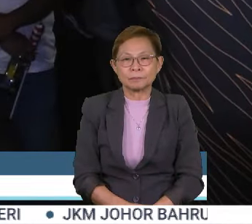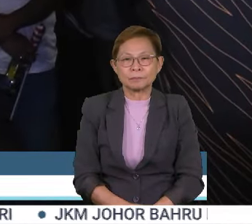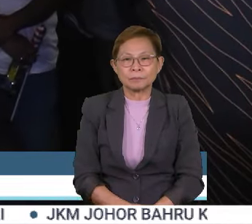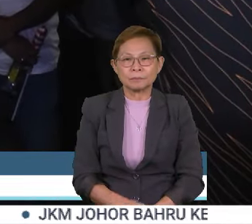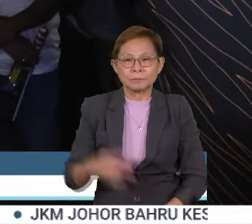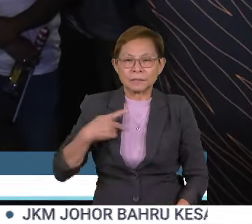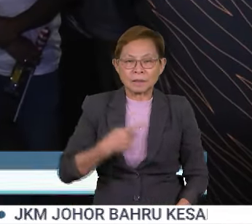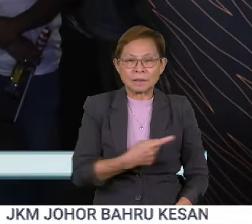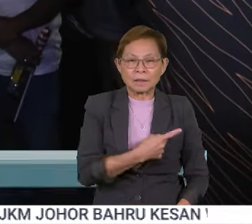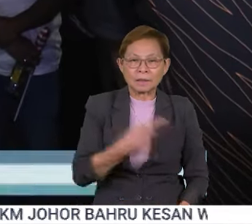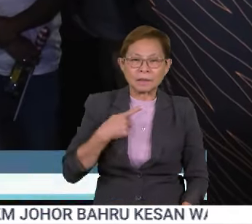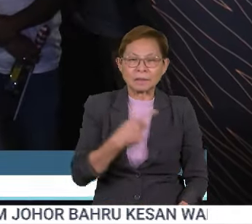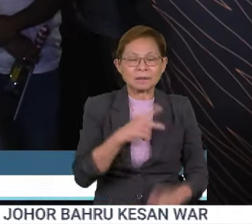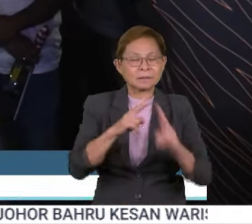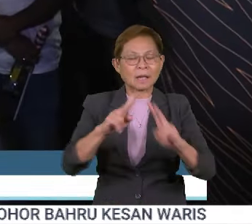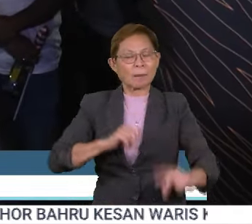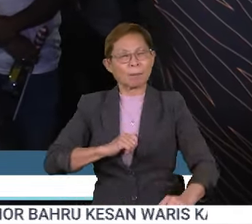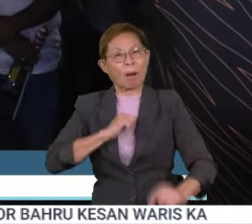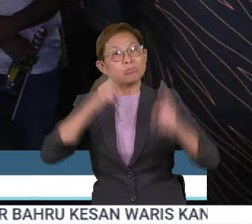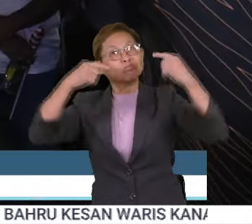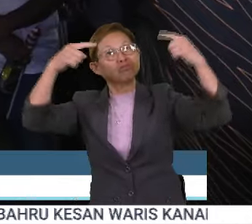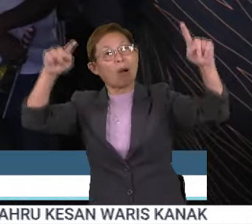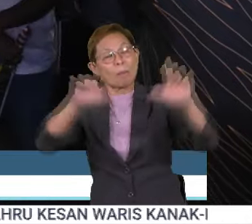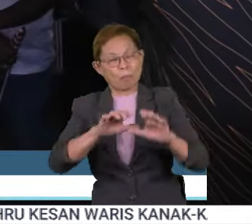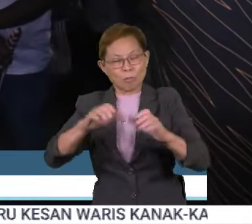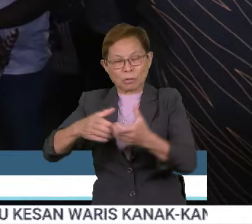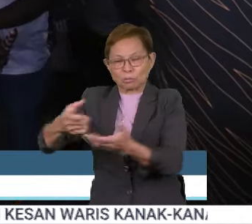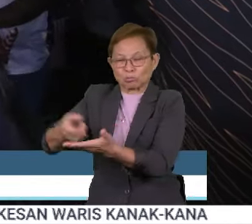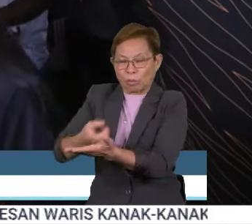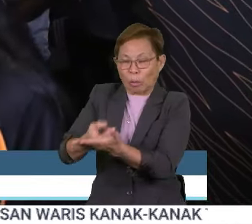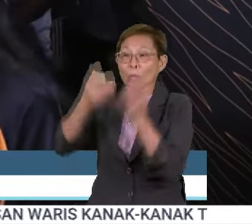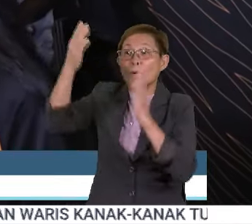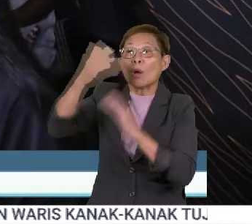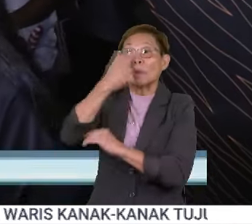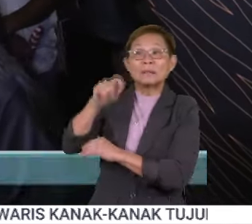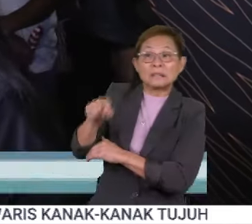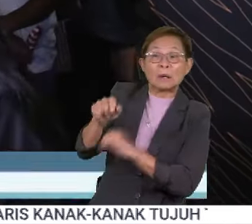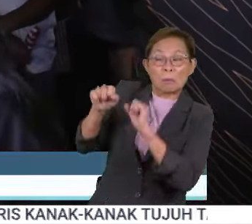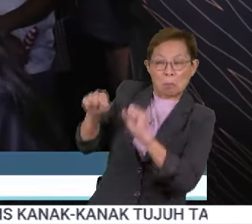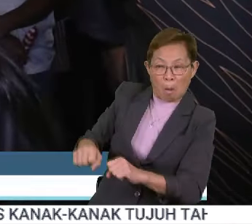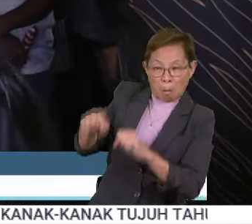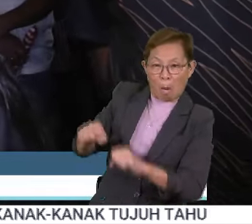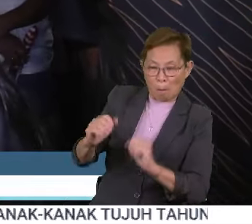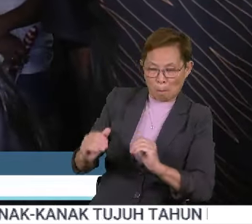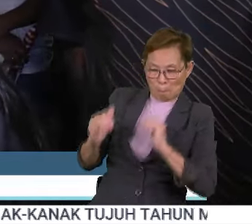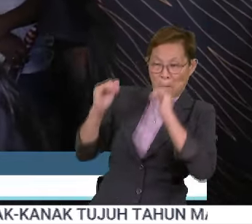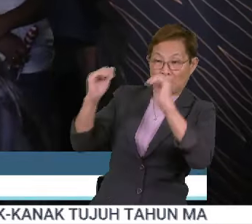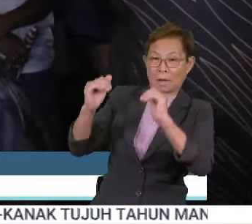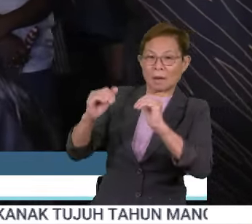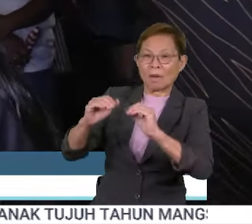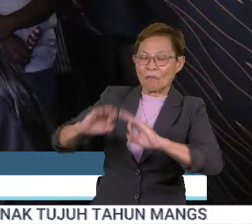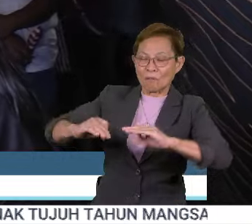kita sangat bangga dengan pencapaian pasukan hoki Malaysia keranda mereka mampu ke peringkat